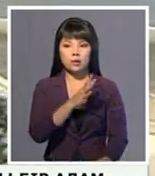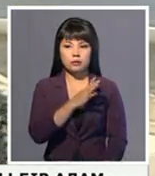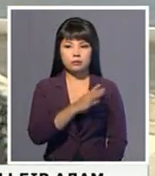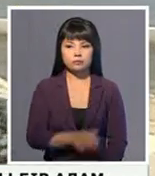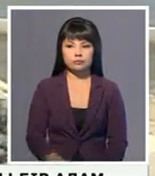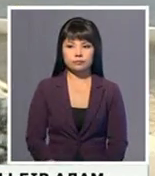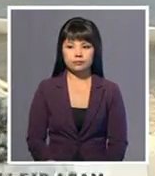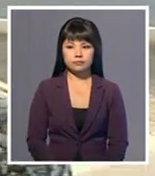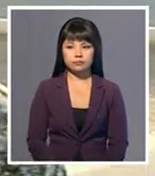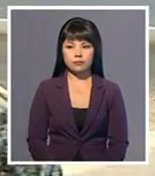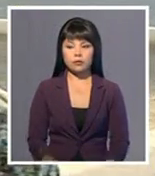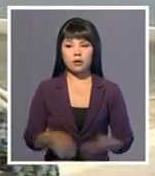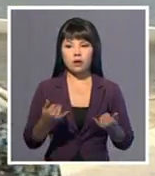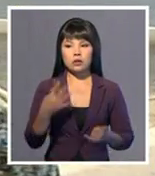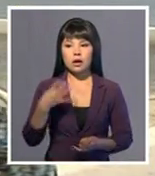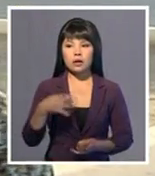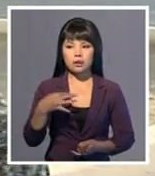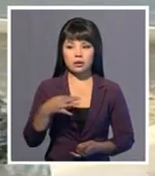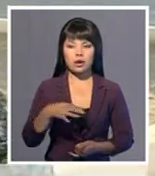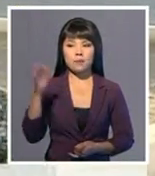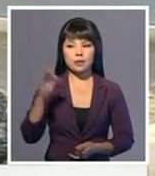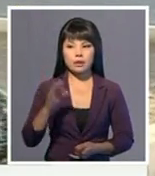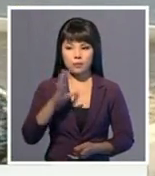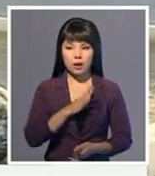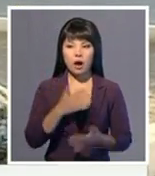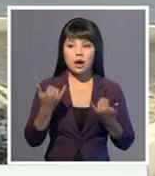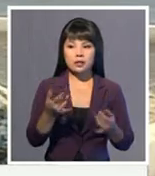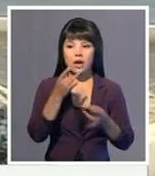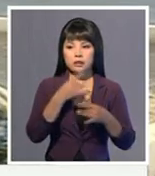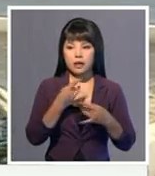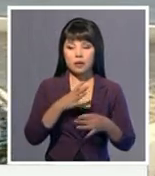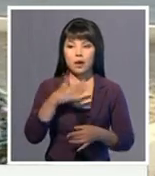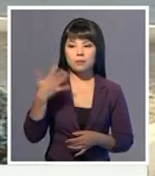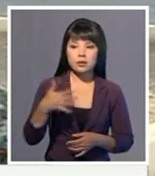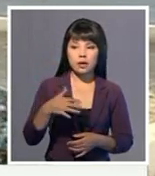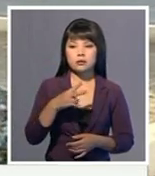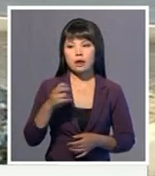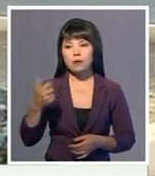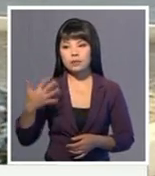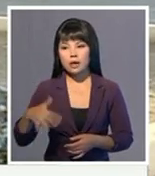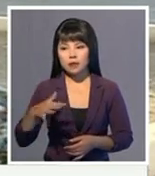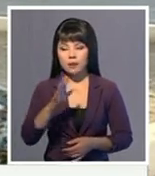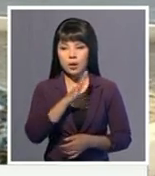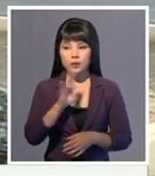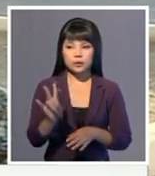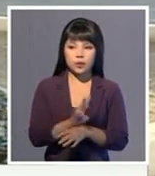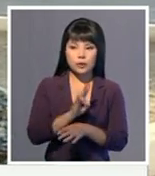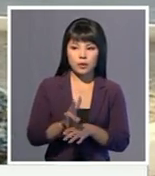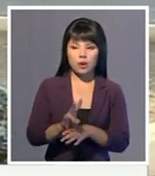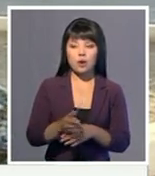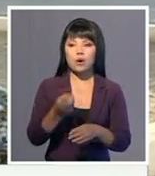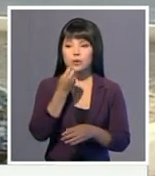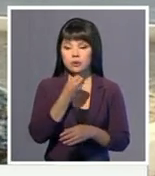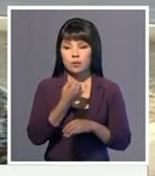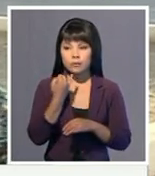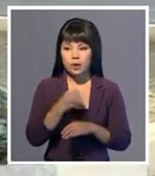40% күйген деді, бүгін айтат 50-50 күйген деп айтат. Жағдай біресе жақсы дейді, түнде нашар реанимацияда жатыр деді.